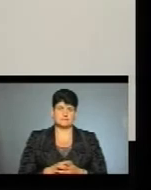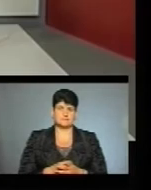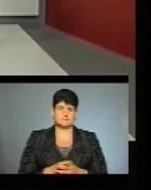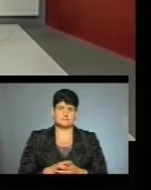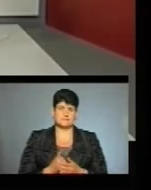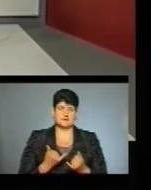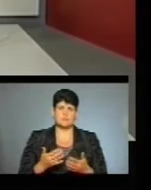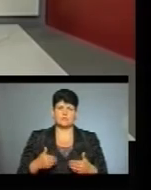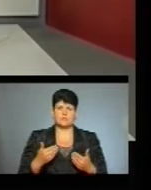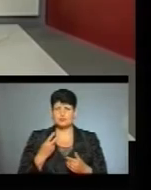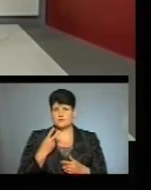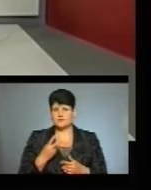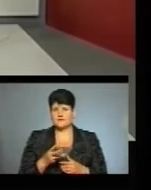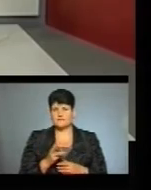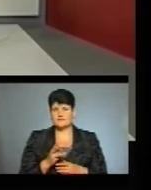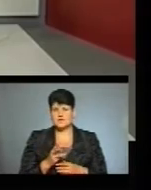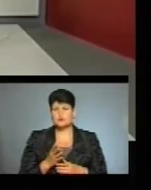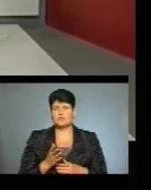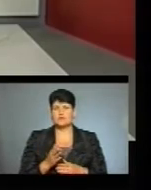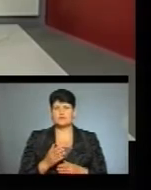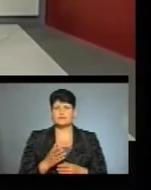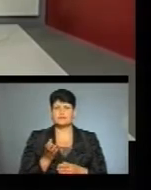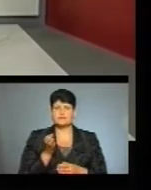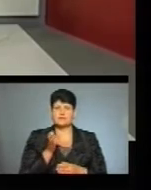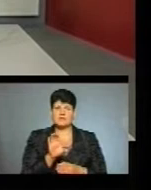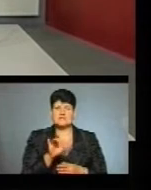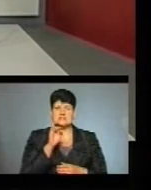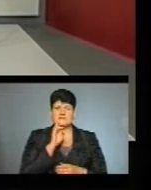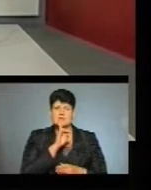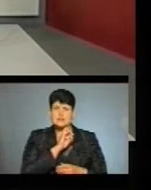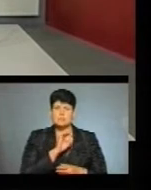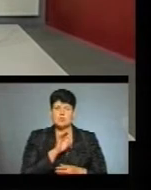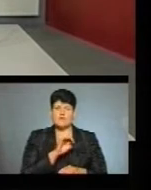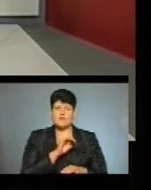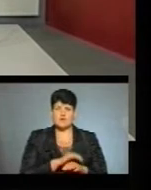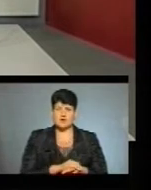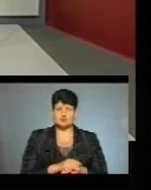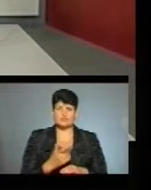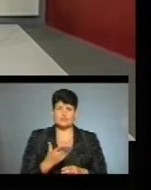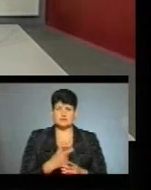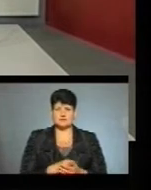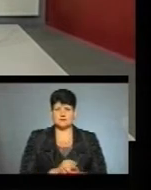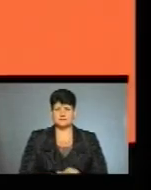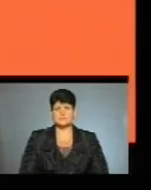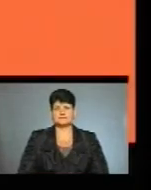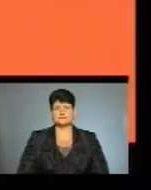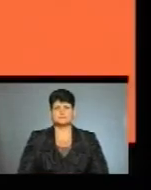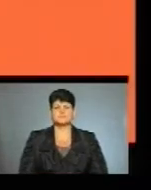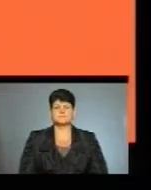Зараз пропоную переглянути відеоматеріали від моїх колег з Вінниці про факти щодо вакцинації.